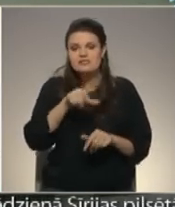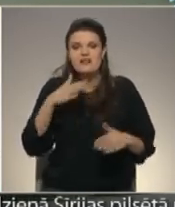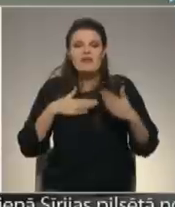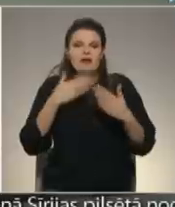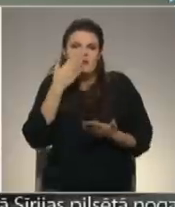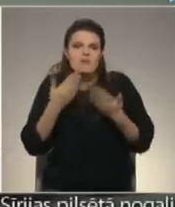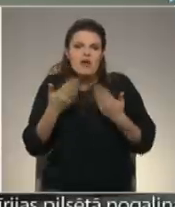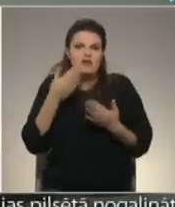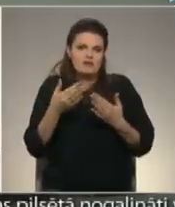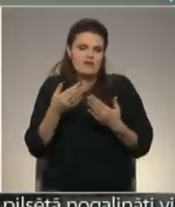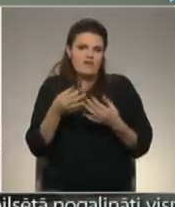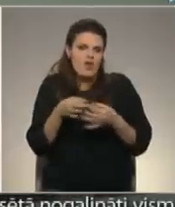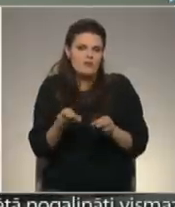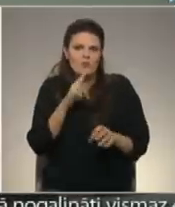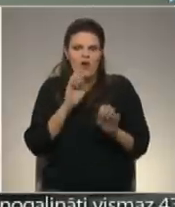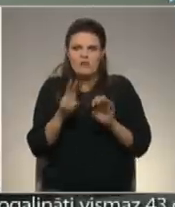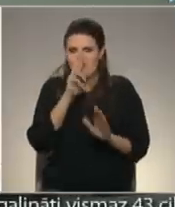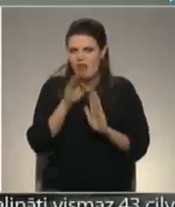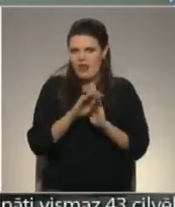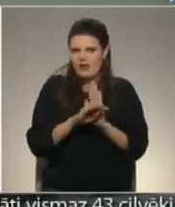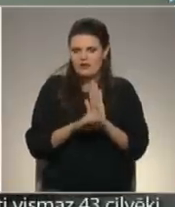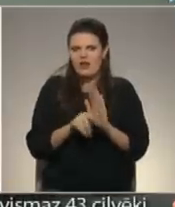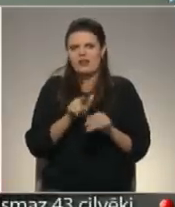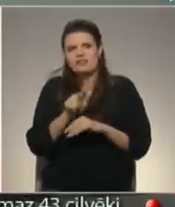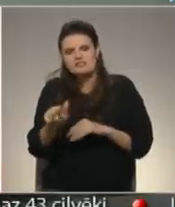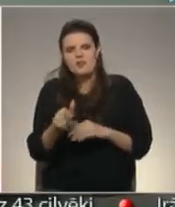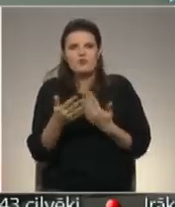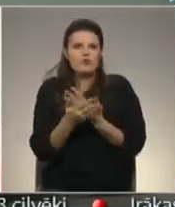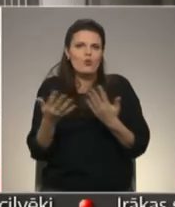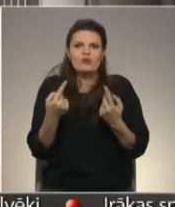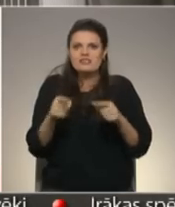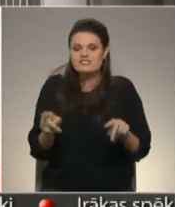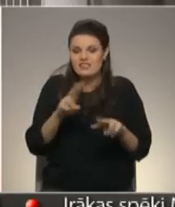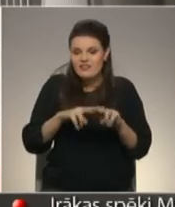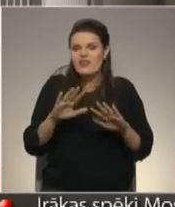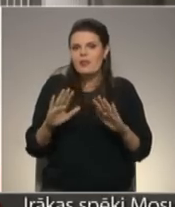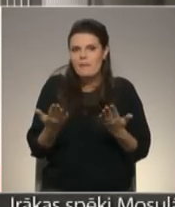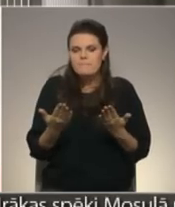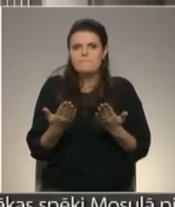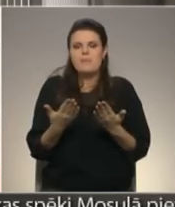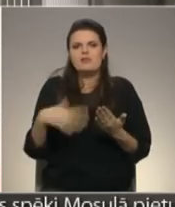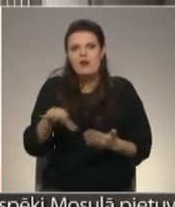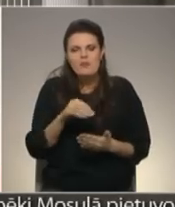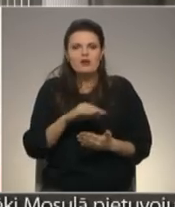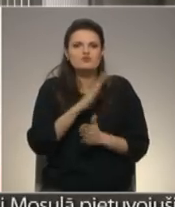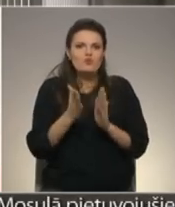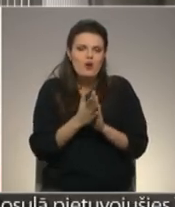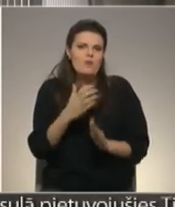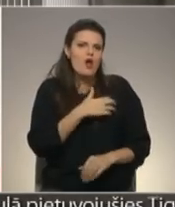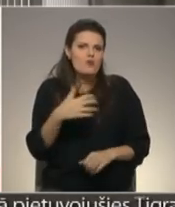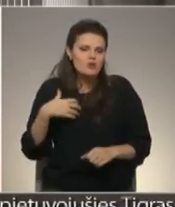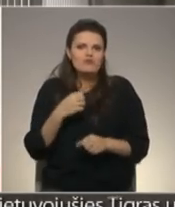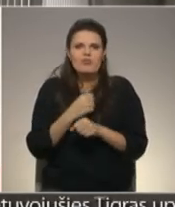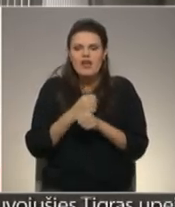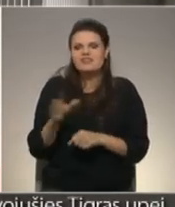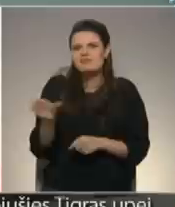mēģināsies atbrīvoties no atkritumiem nelegāli, izmetot viņus kaut kur citur. Bet katrā ziņā mēs kopā ar pašvaldībām